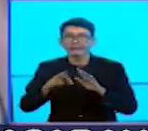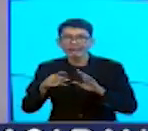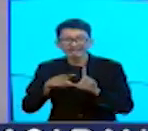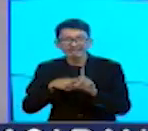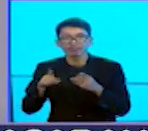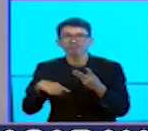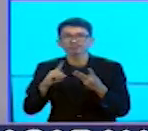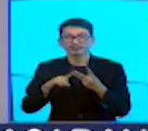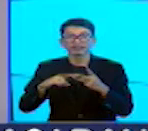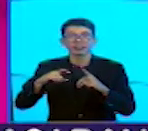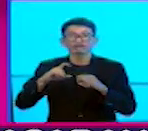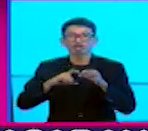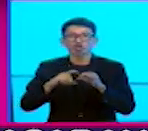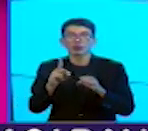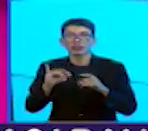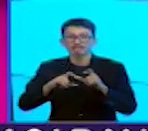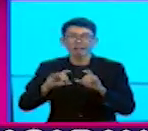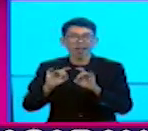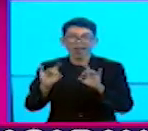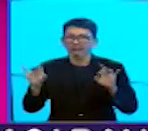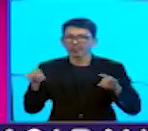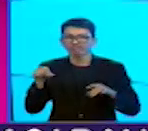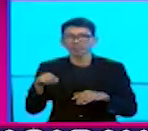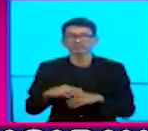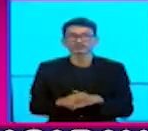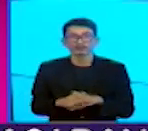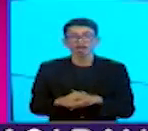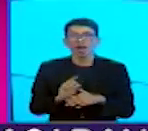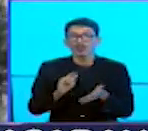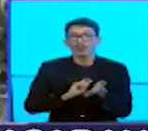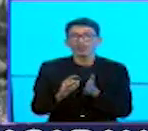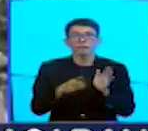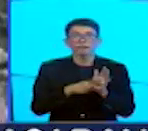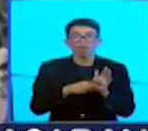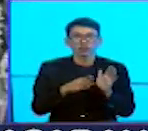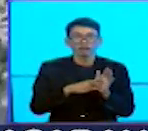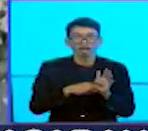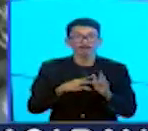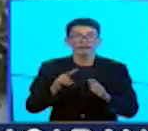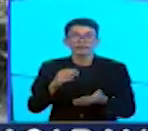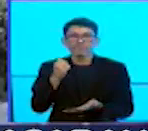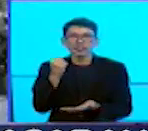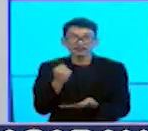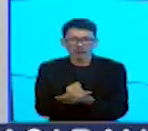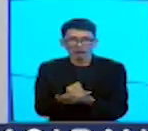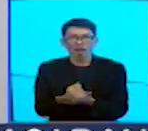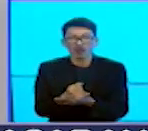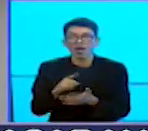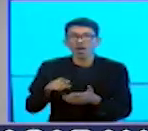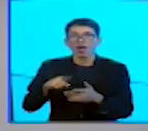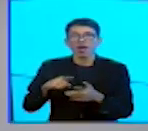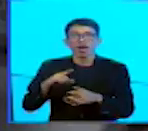loyalty points. Fitur yang tak kalah menarik adalah Motion Visa dan Motion Master, kartu kredit virtual yang bisa